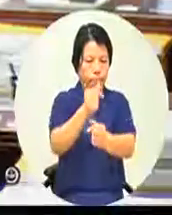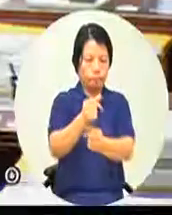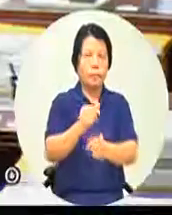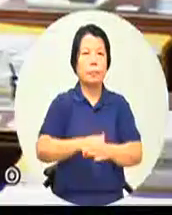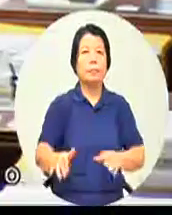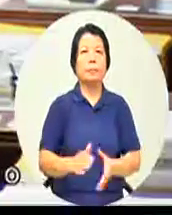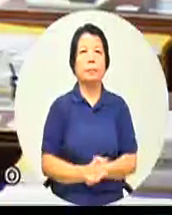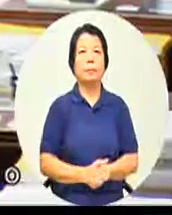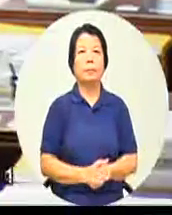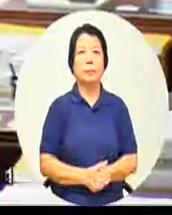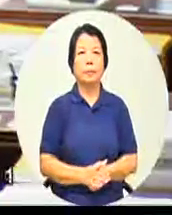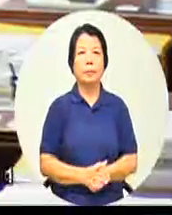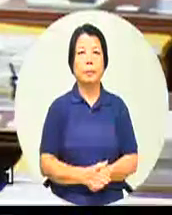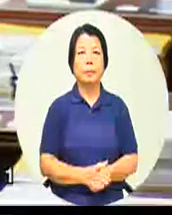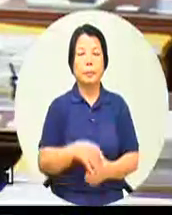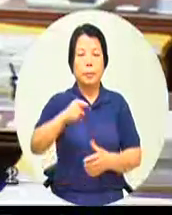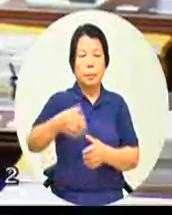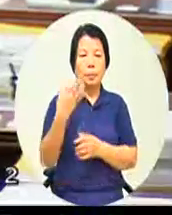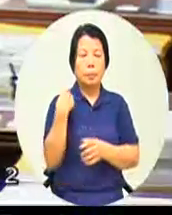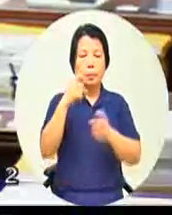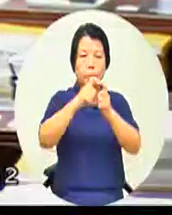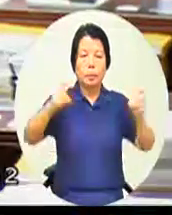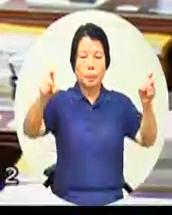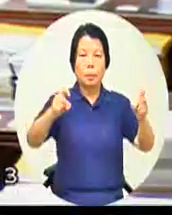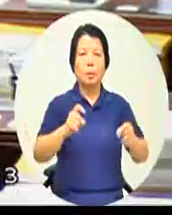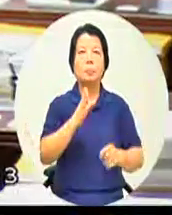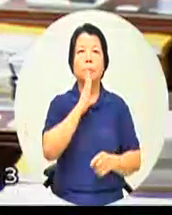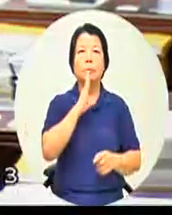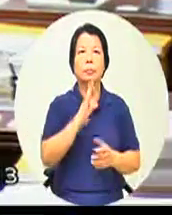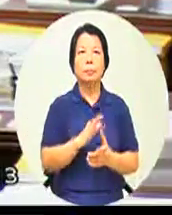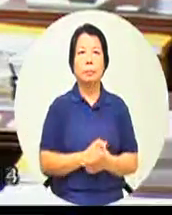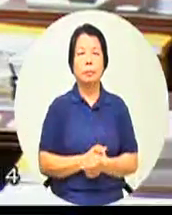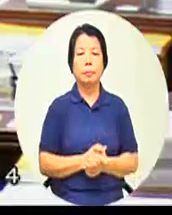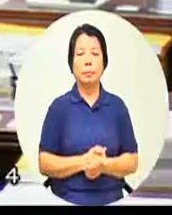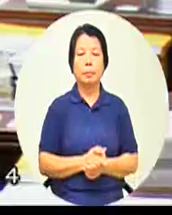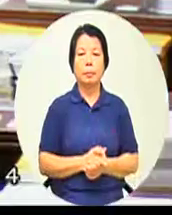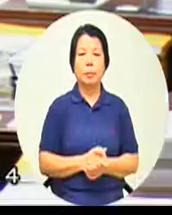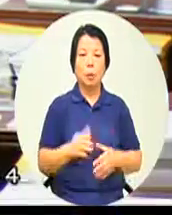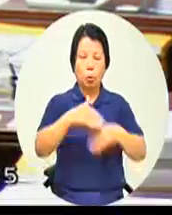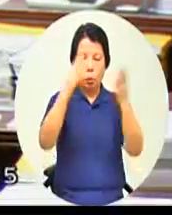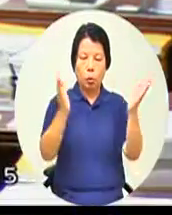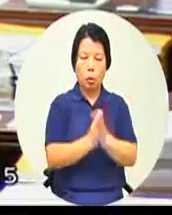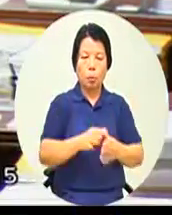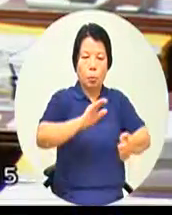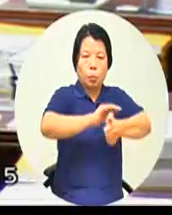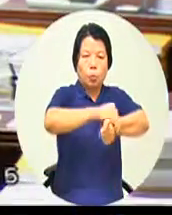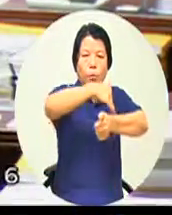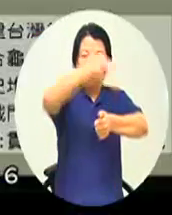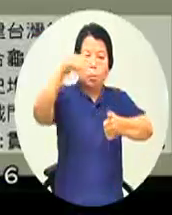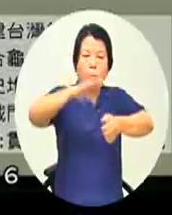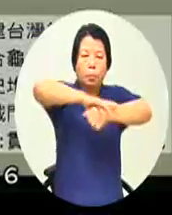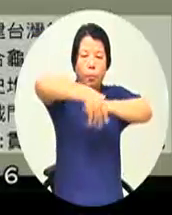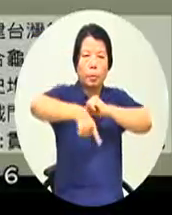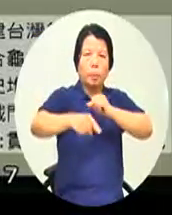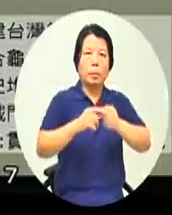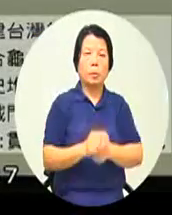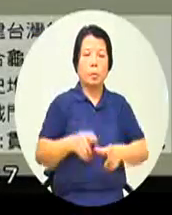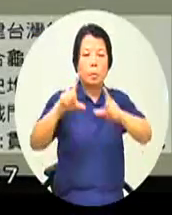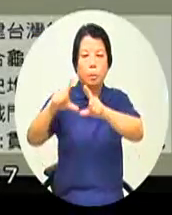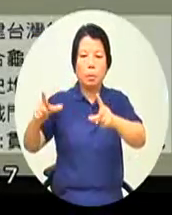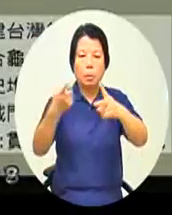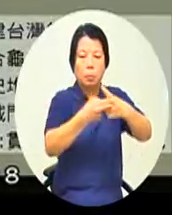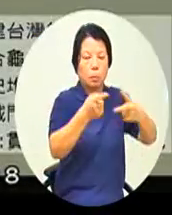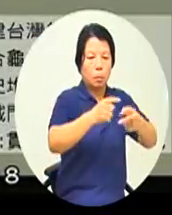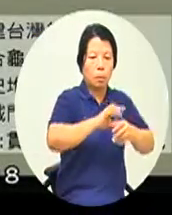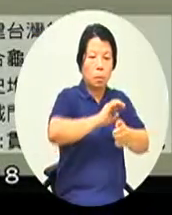实这个旧城哈，其实是把这个整个龟山包在一起哈，这是小龟山跟大龟山的哈。